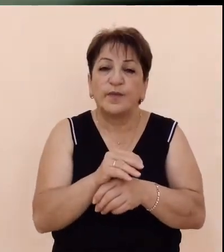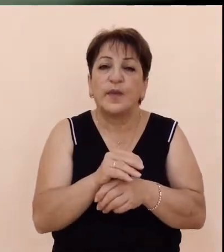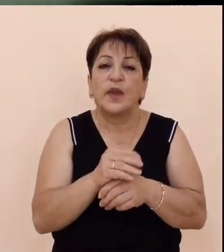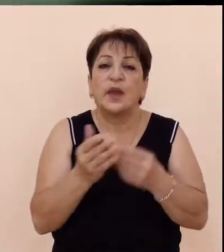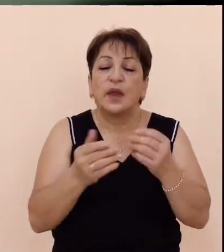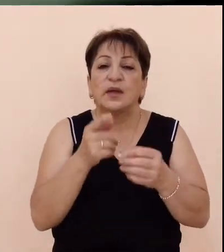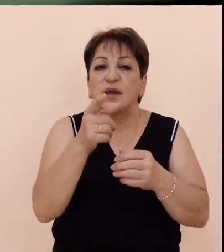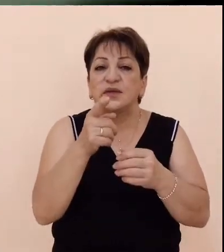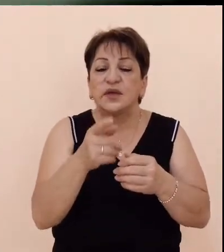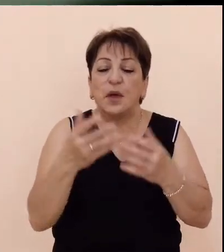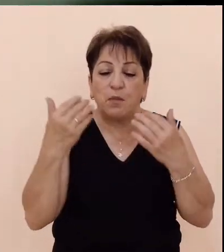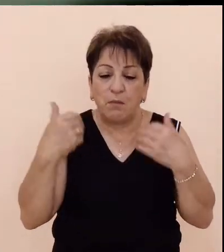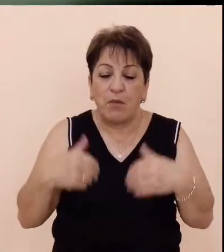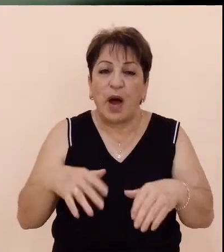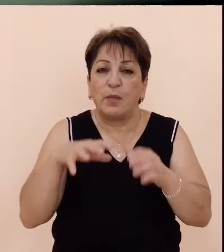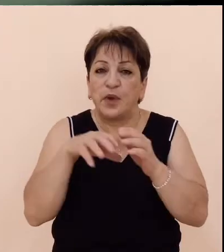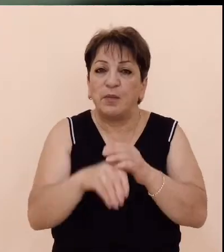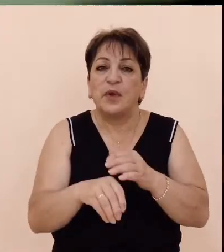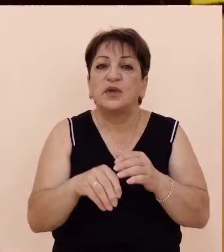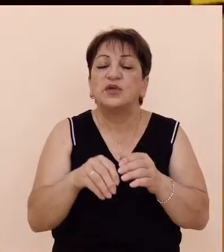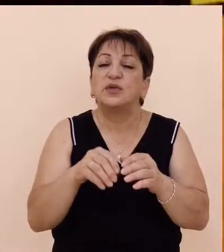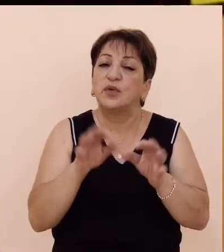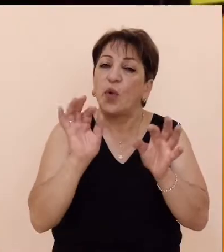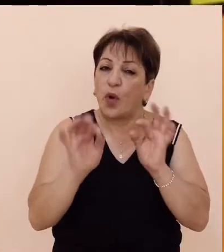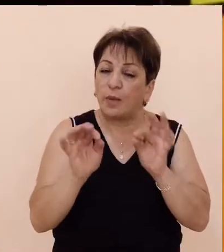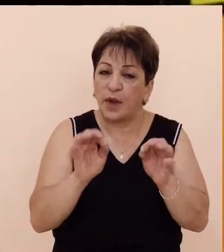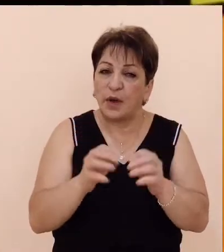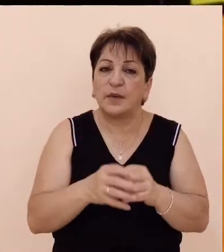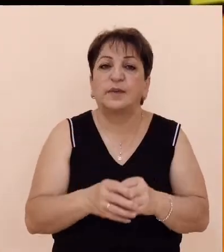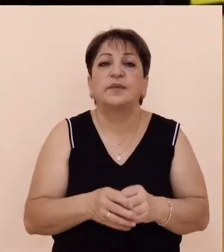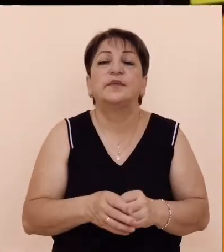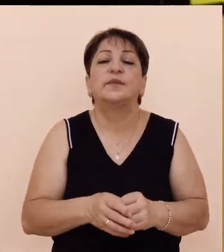եթե ձեր մարմնի զանգված ինդեքսը նորմալ է։